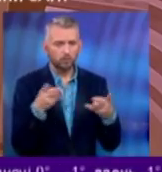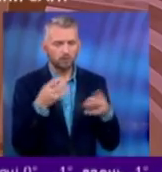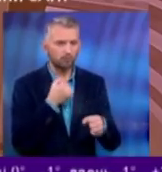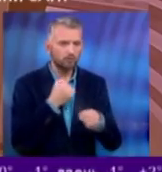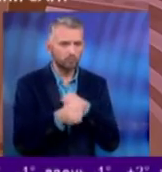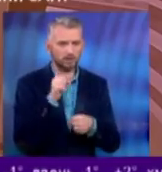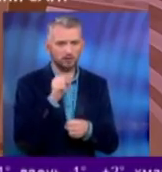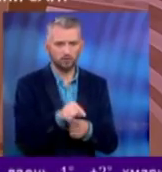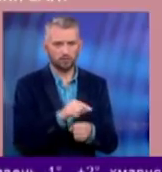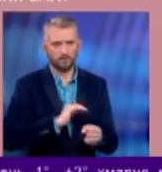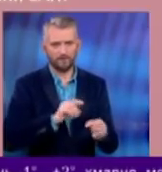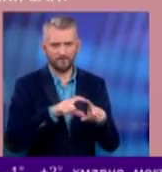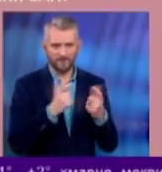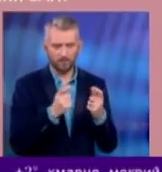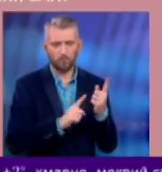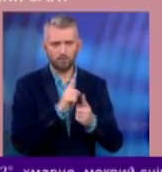цього підрядника